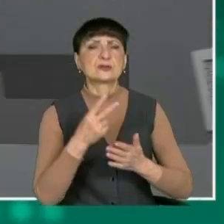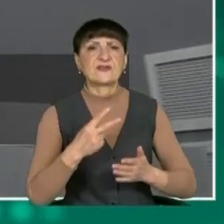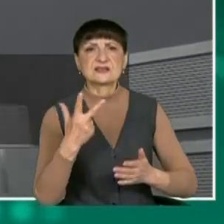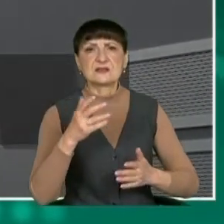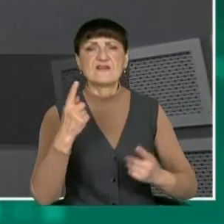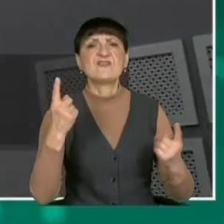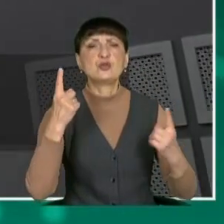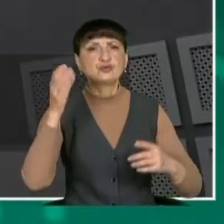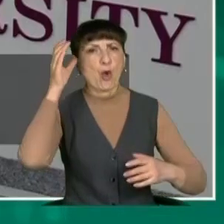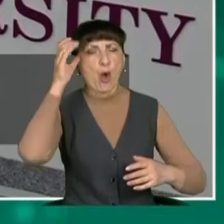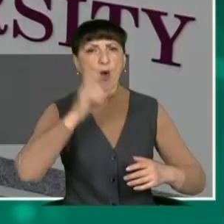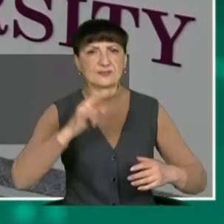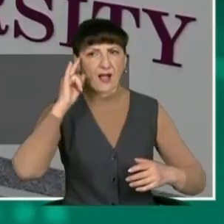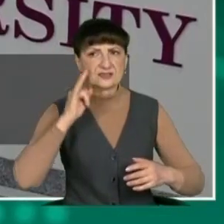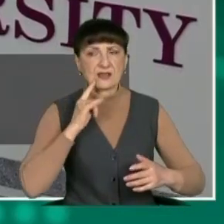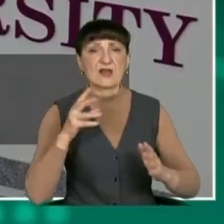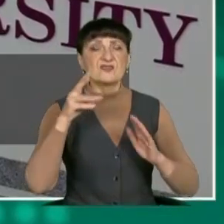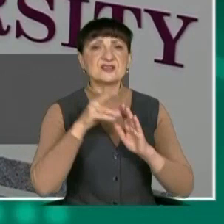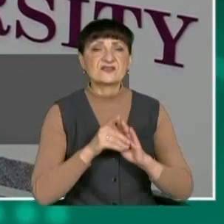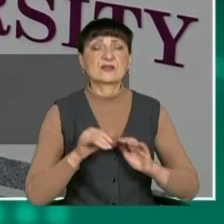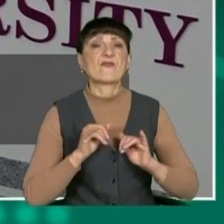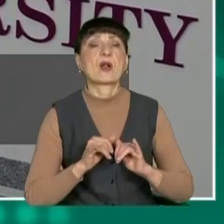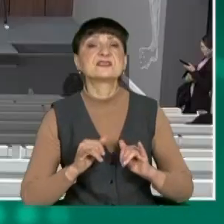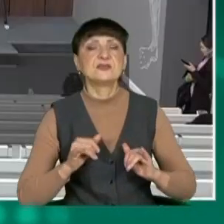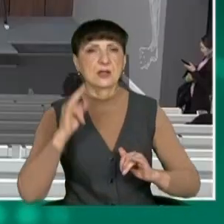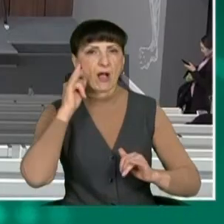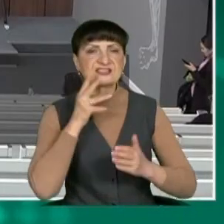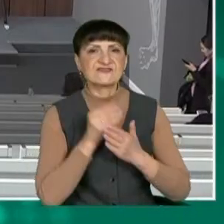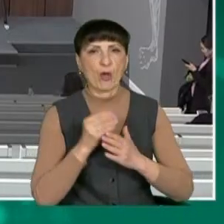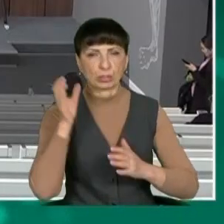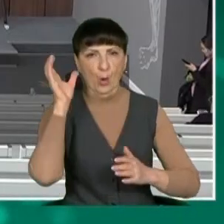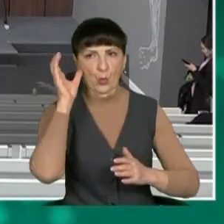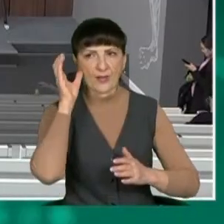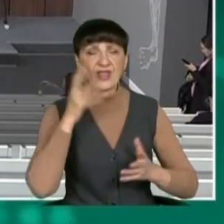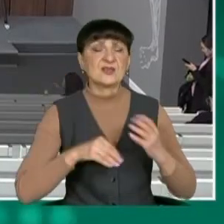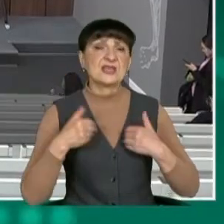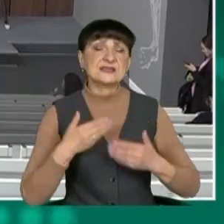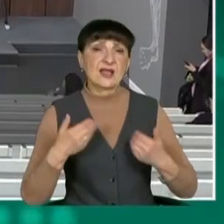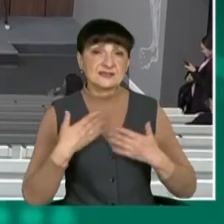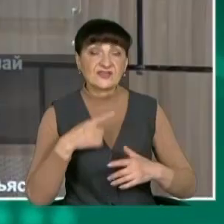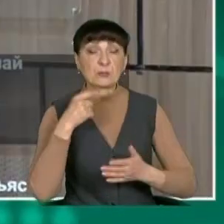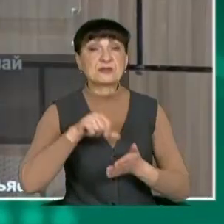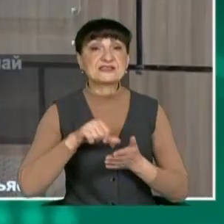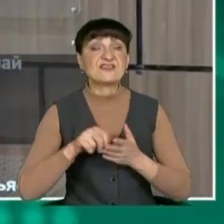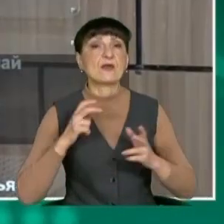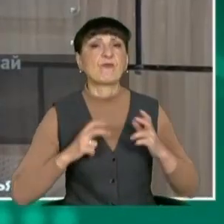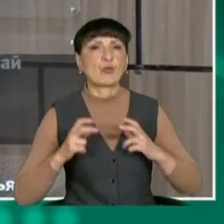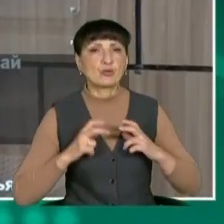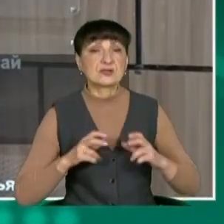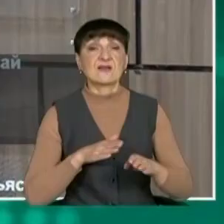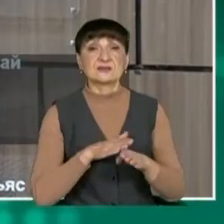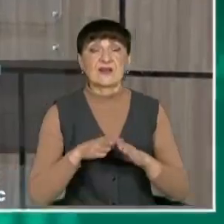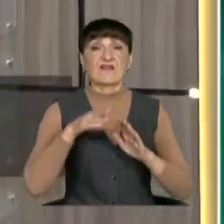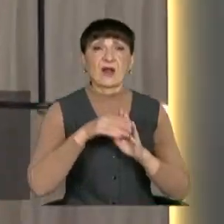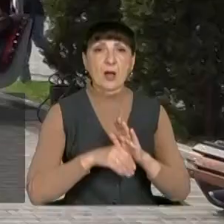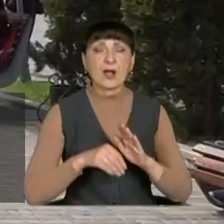ведущих академиков страны, которые внесли вклад в развитие отечественной науки. Все эти инициативы, говорят представители вуза, осуществляются в